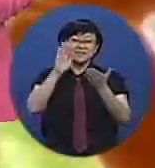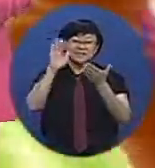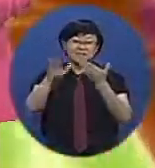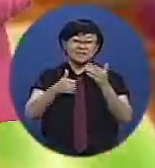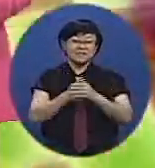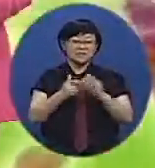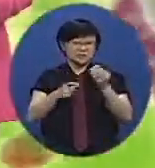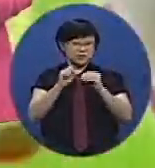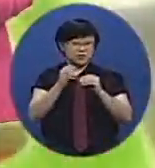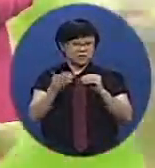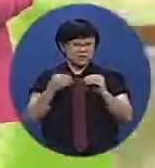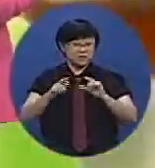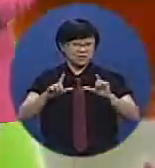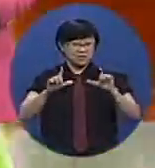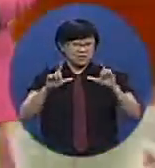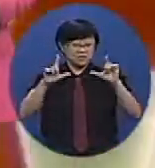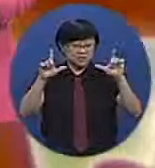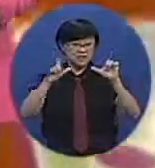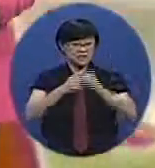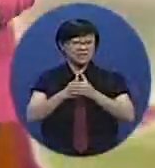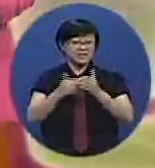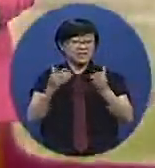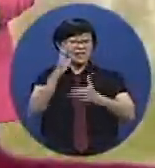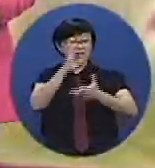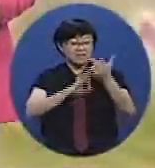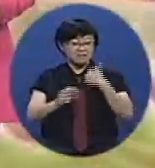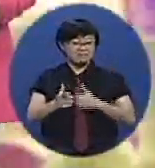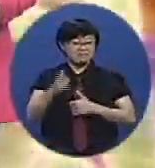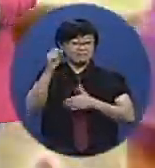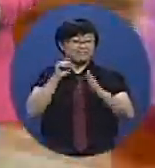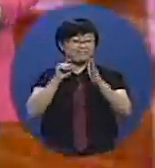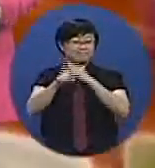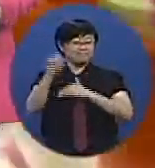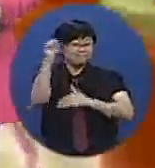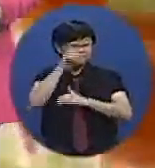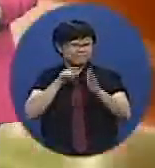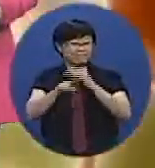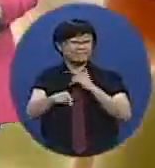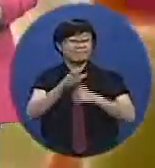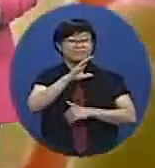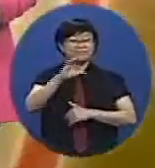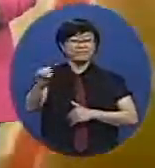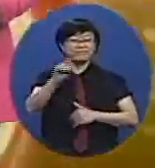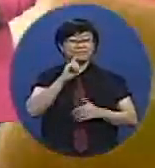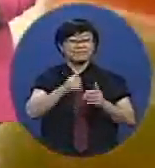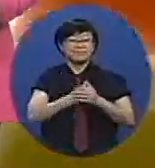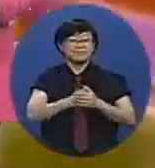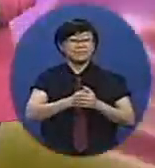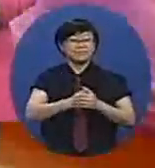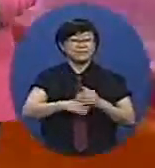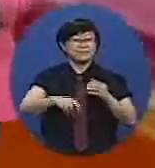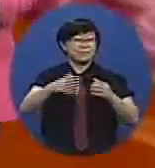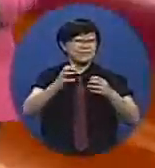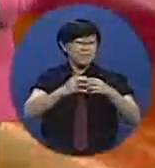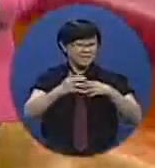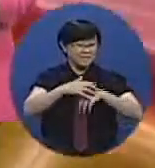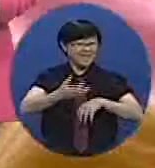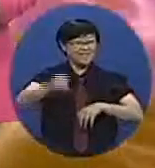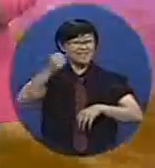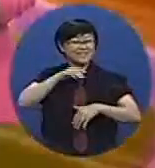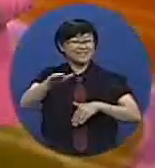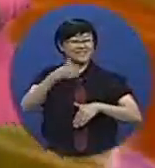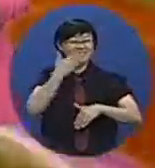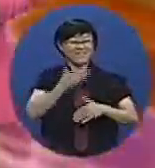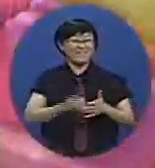추석 전날까지라고 추석 전날까지라고 아침에 일찍 새벽에 출발하는 거죠. 그러면 성암배 그냥 딱 배 가지고 가시면